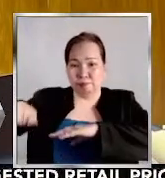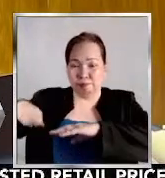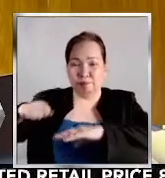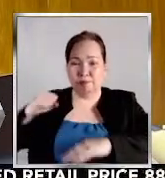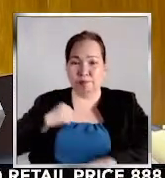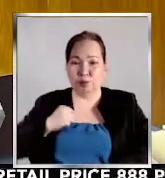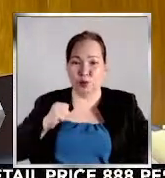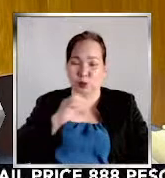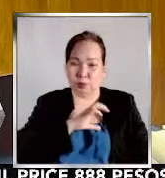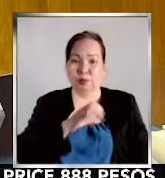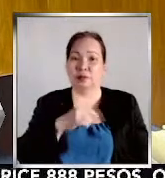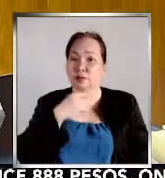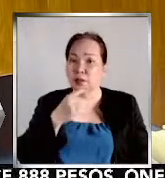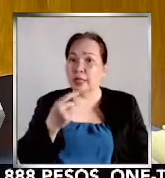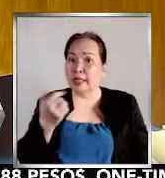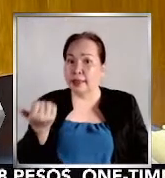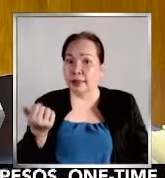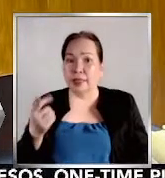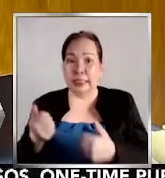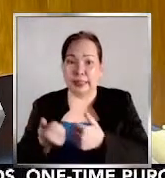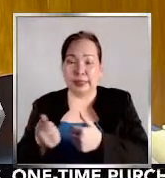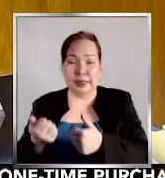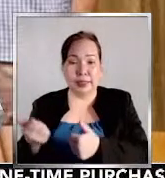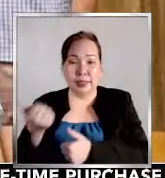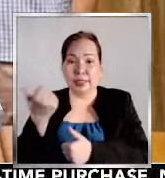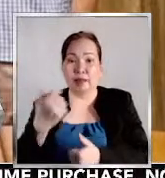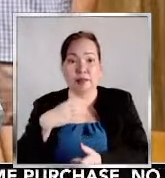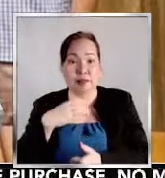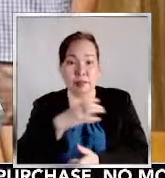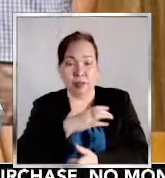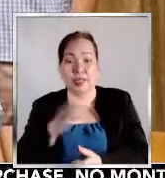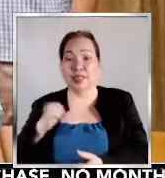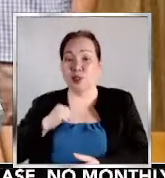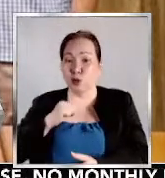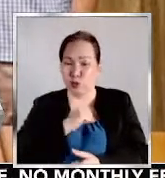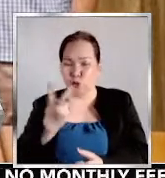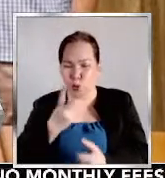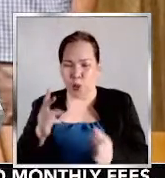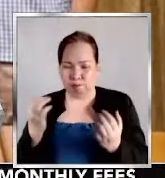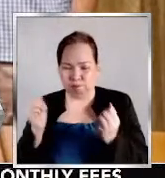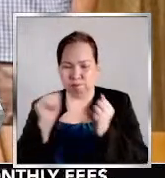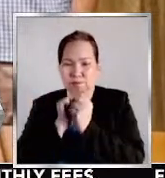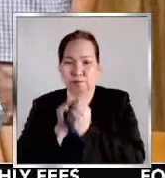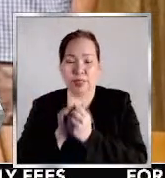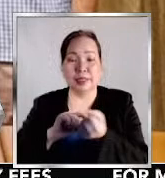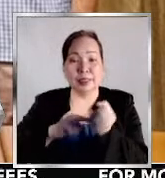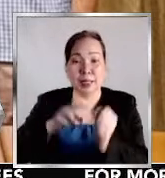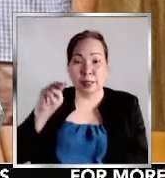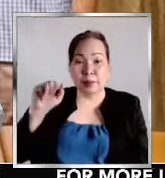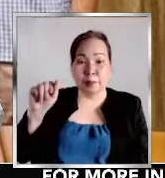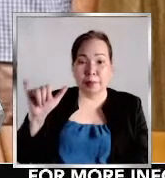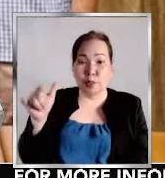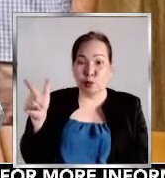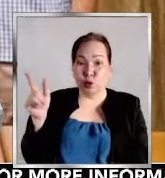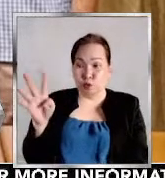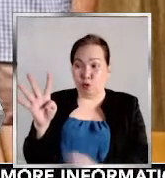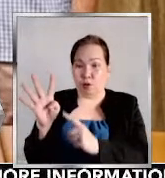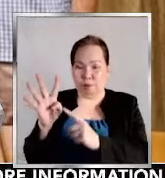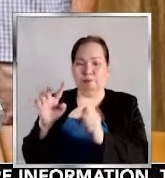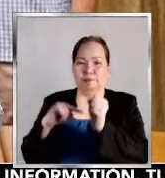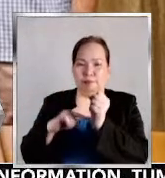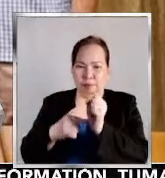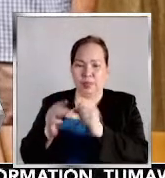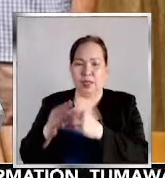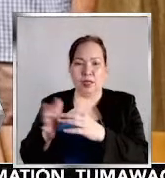bilang paghahanda sa canvassing. May 24, sisimula ng canvassing at nakatakdang iproklama sa May 27 ang mananalong